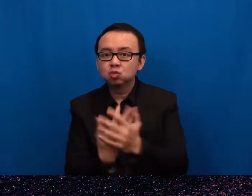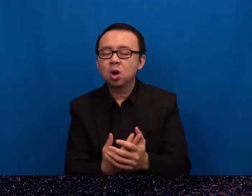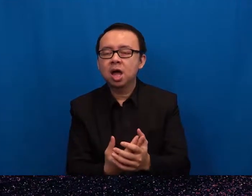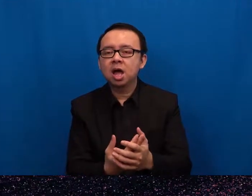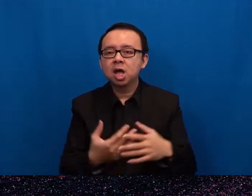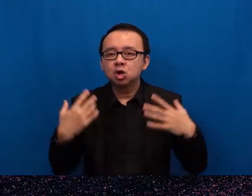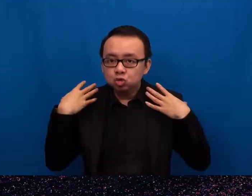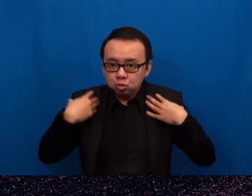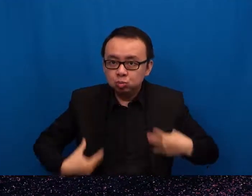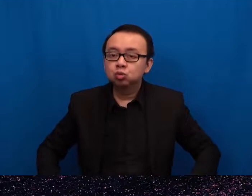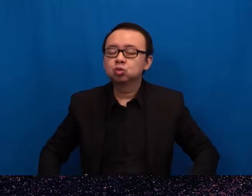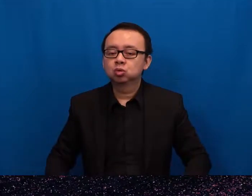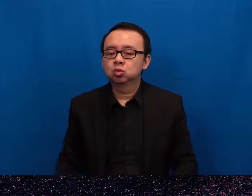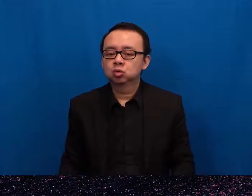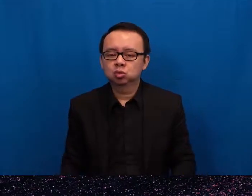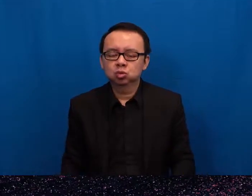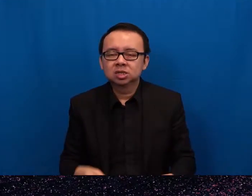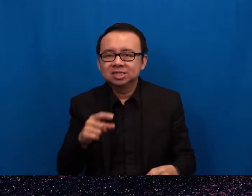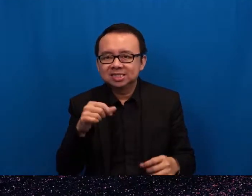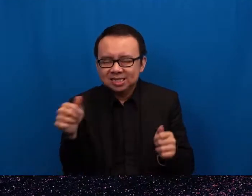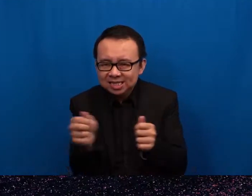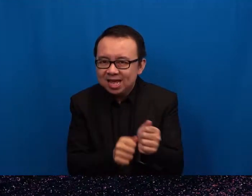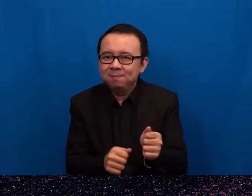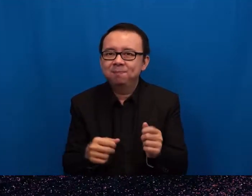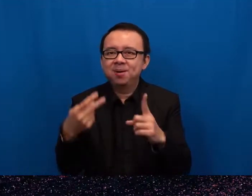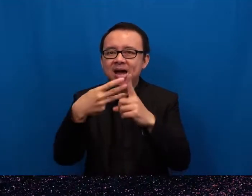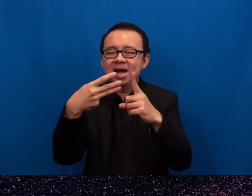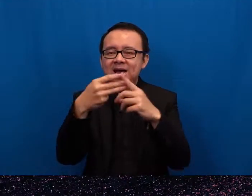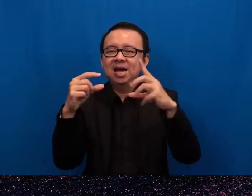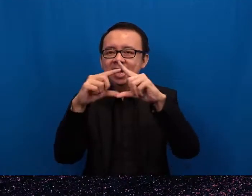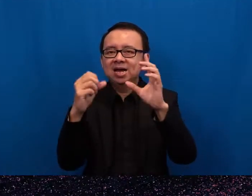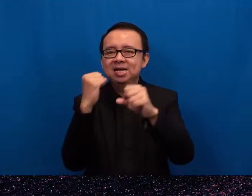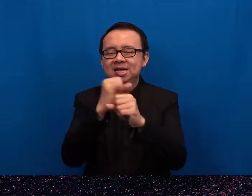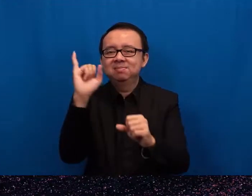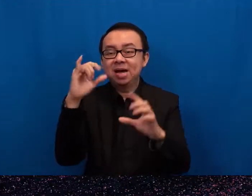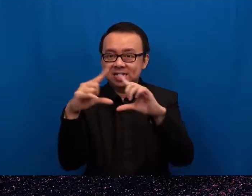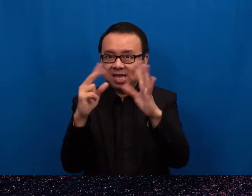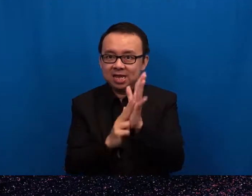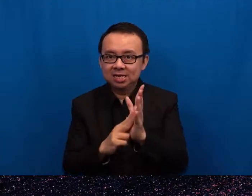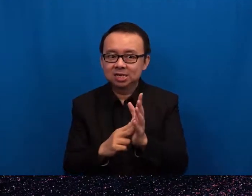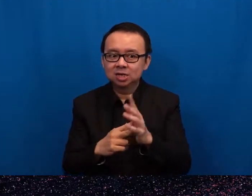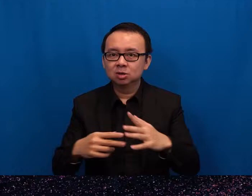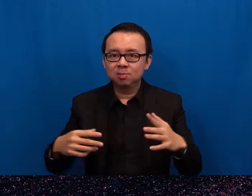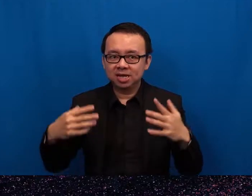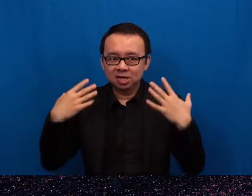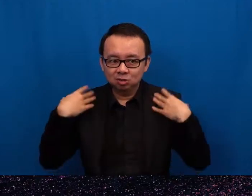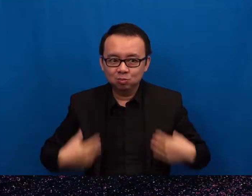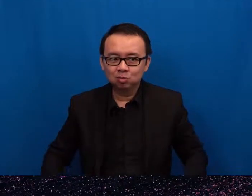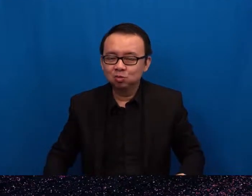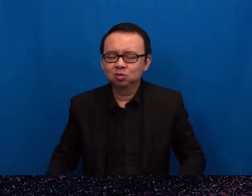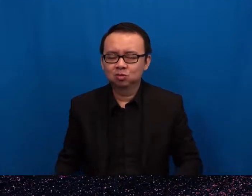I pronounce every part holy in Jesus' name. I declare